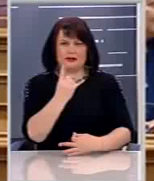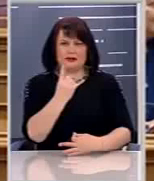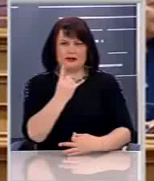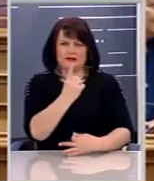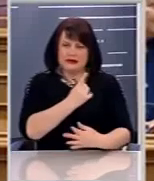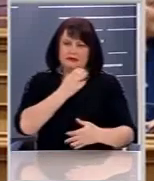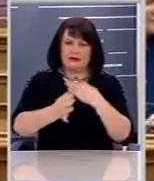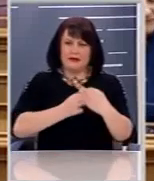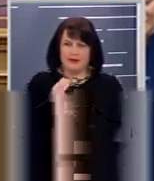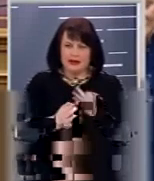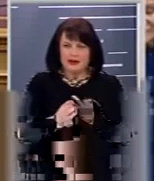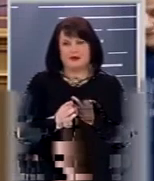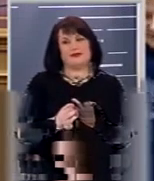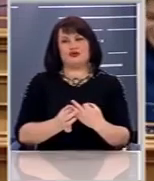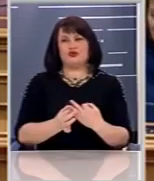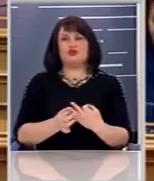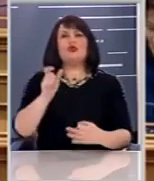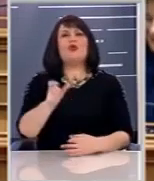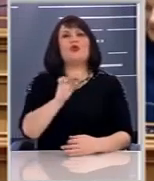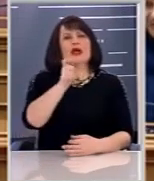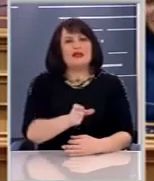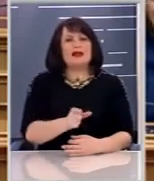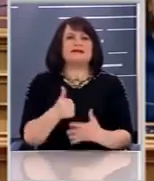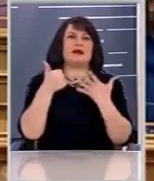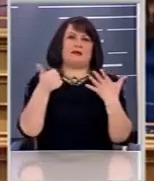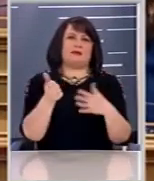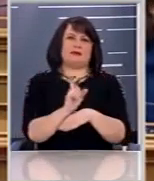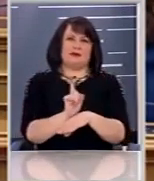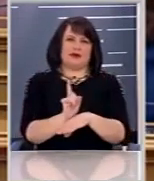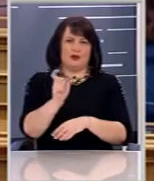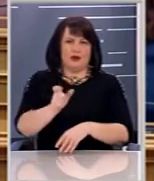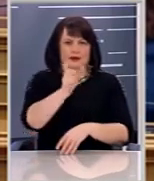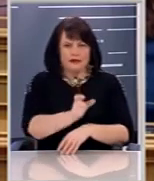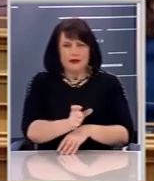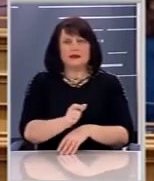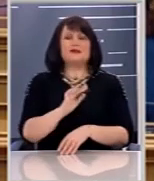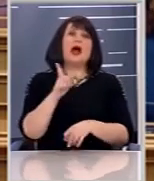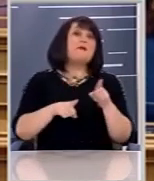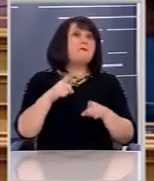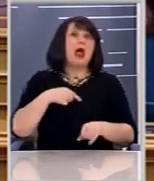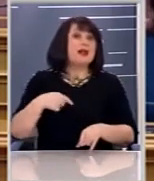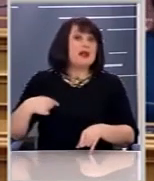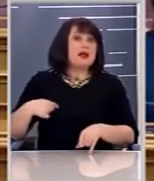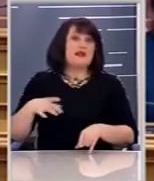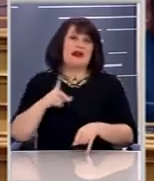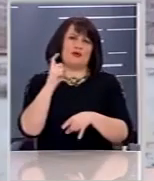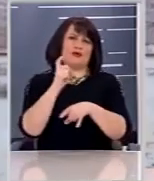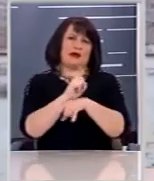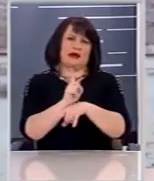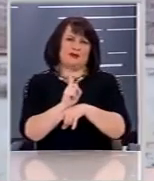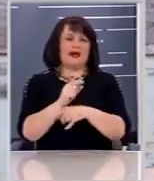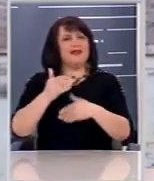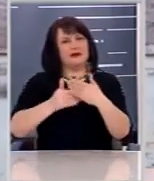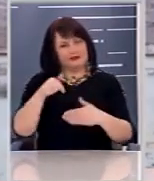κομμάτων της Βουλής με τις τοποθετήσεις τους για 6 λεπτά και όσοι αρχηγοί το επιθυμούν για 10 λεπτά. Αυτή είναι